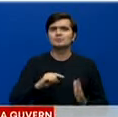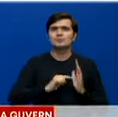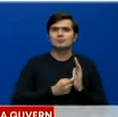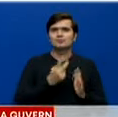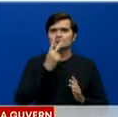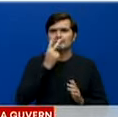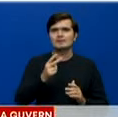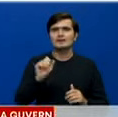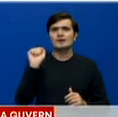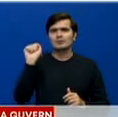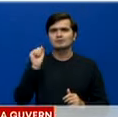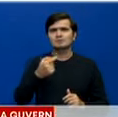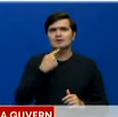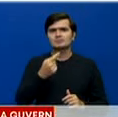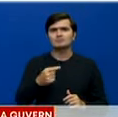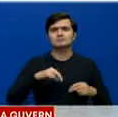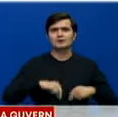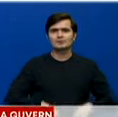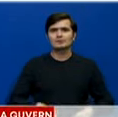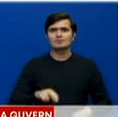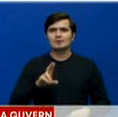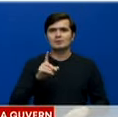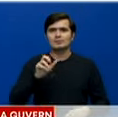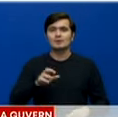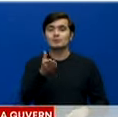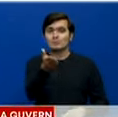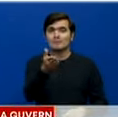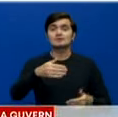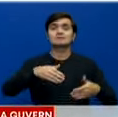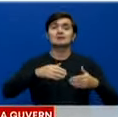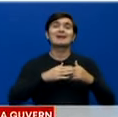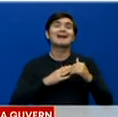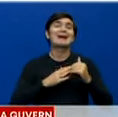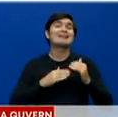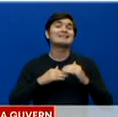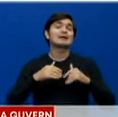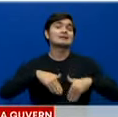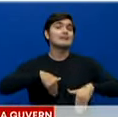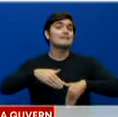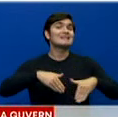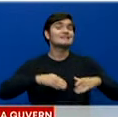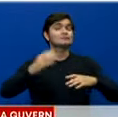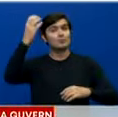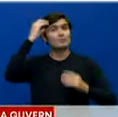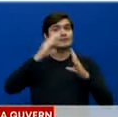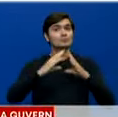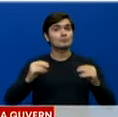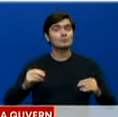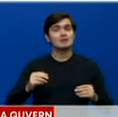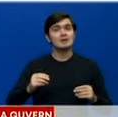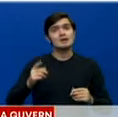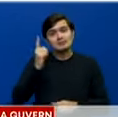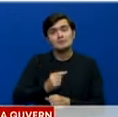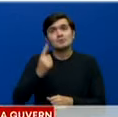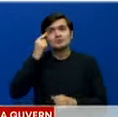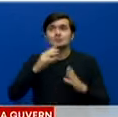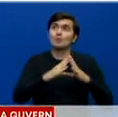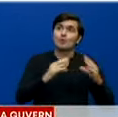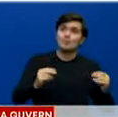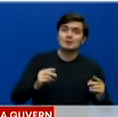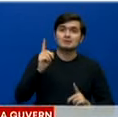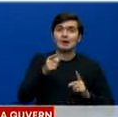președinte Kelemen. Mulțumesc. Bun, sunteți ministru în Guvernul României și cred că e important ca românii să știe dacă dumneavoastră susțineți acele declarații sau